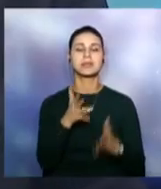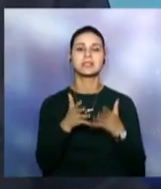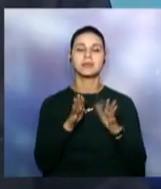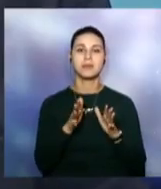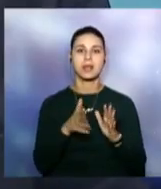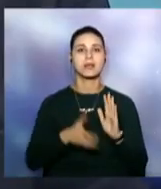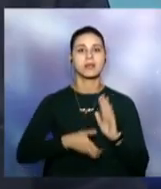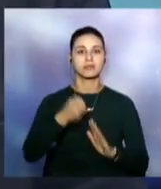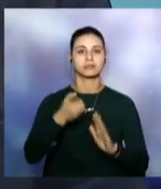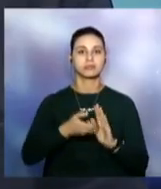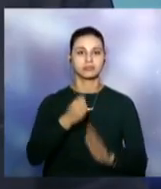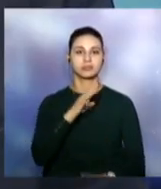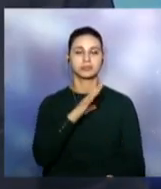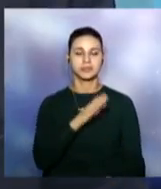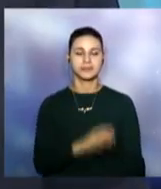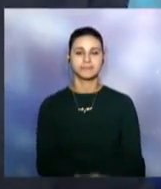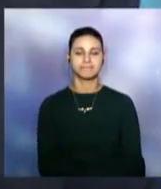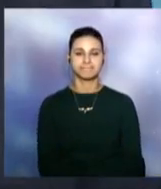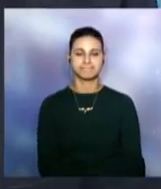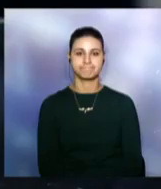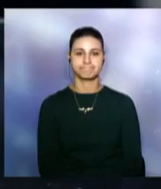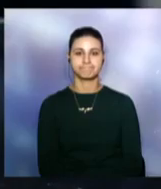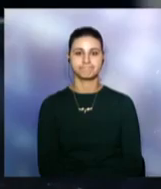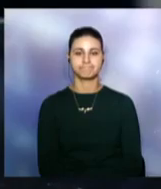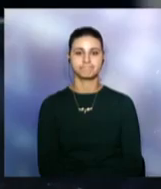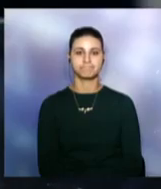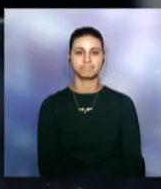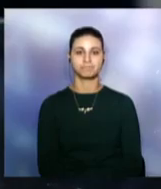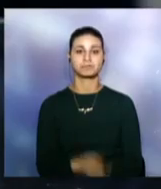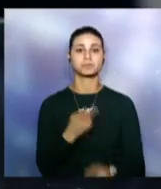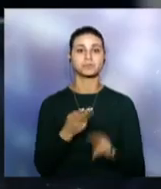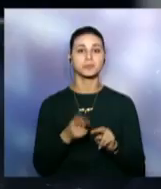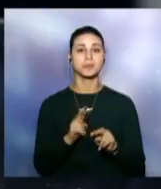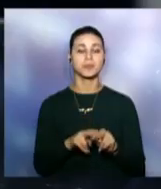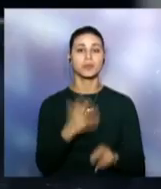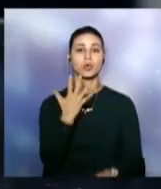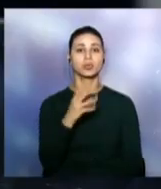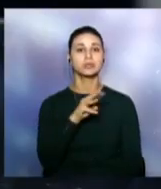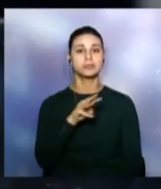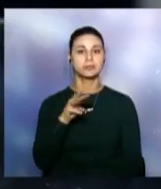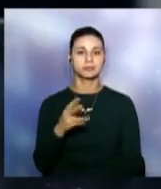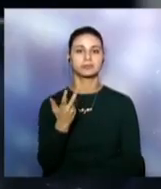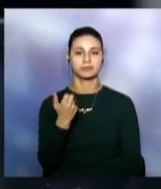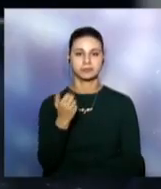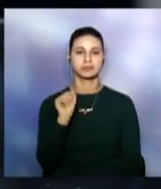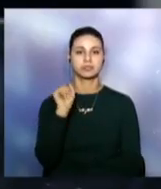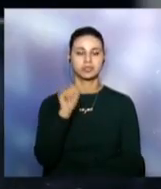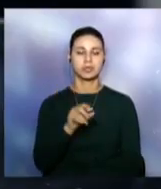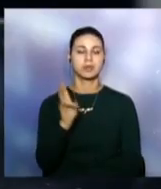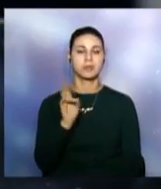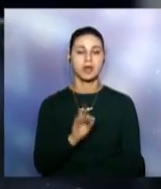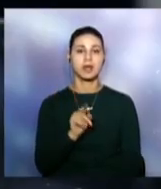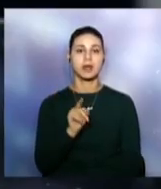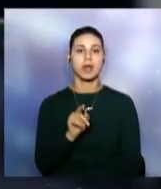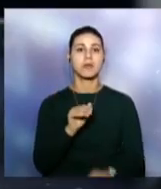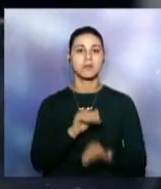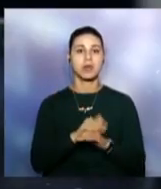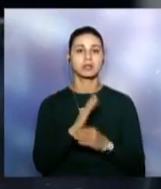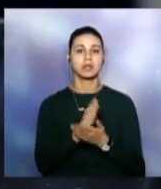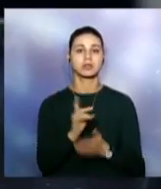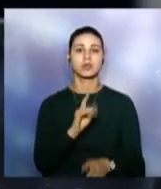სხეული გვაქვს ამოღებული. აქედან გამომდინარე, რადგან 5 მმ-ია, კი შეიძლება, მაგრამ ფაქტია,